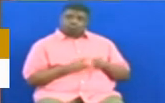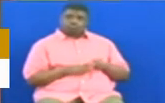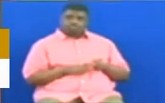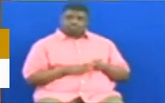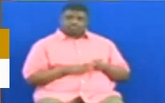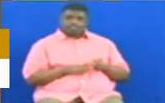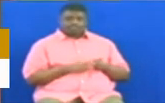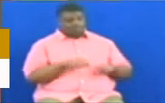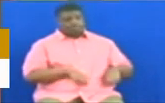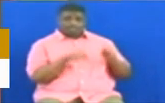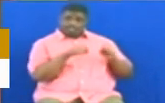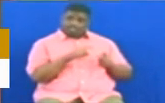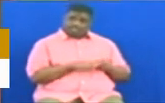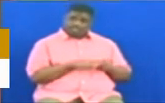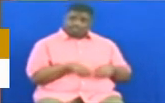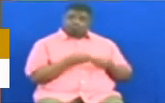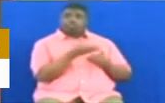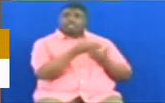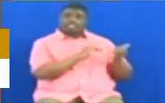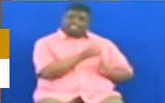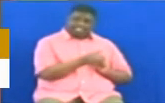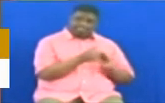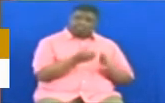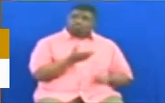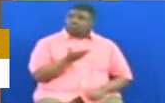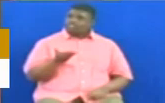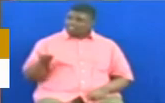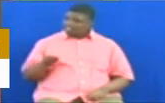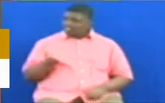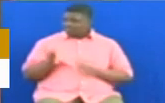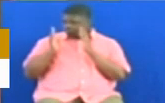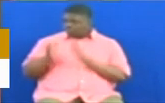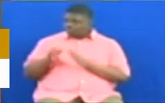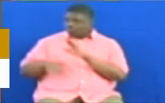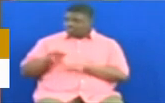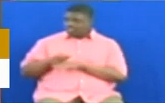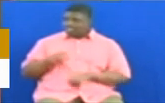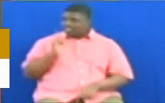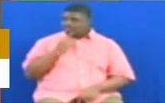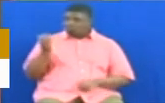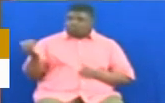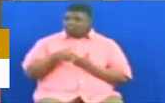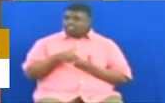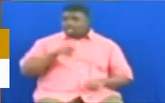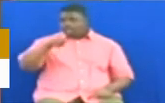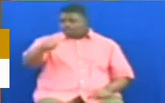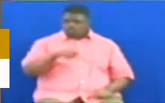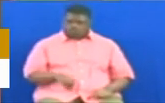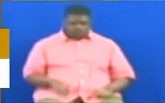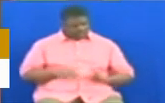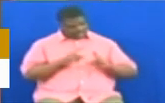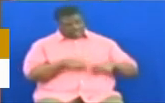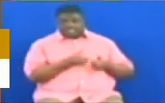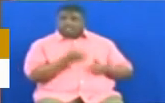kwa hii authority kuweza kutoa license na vitu vingine. Hilo Mheshimiwa Mwenyekiti tarijibu tutakapofika hapo. Lakini